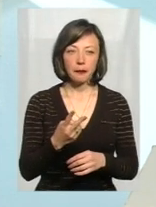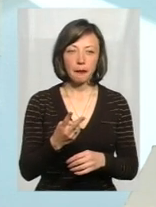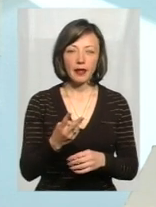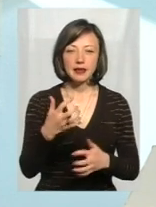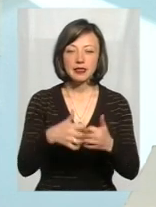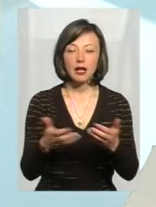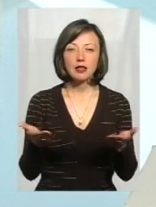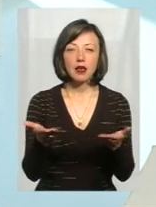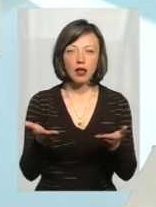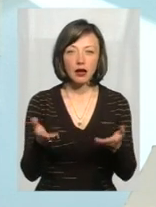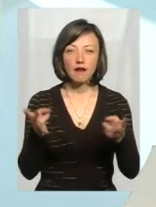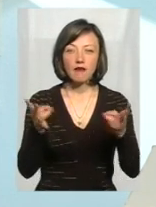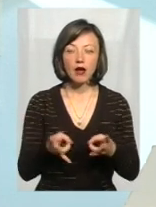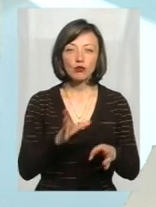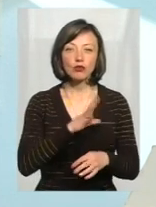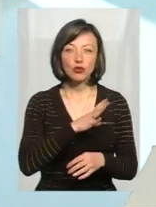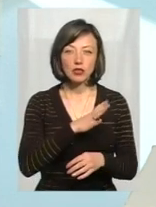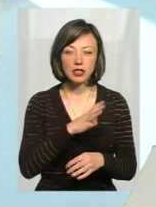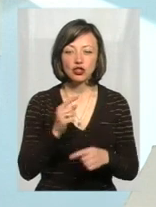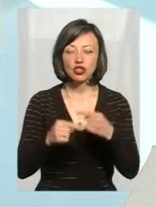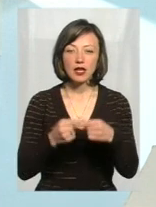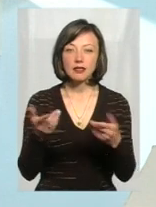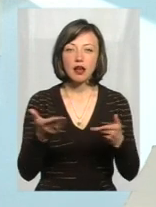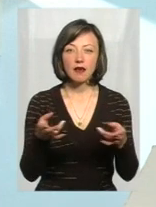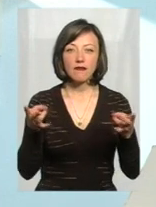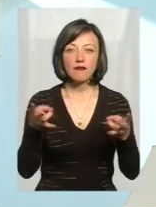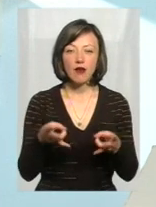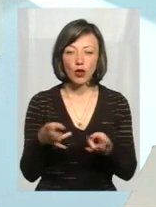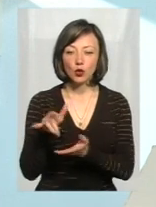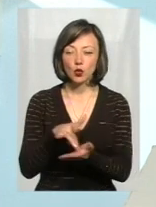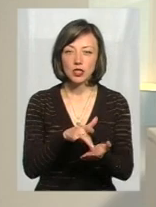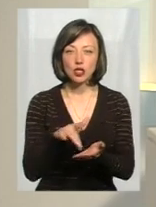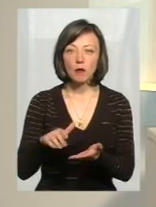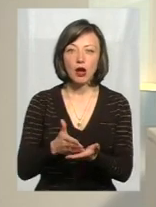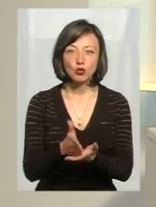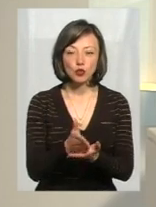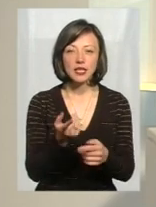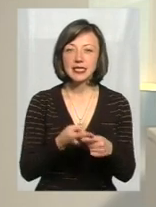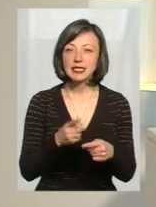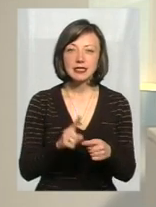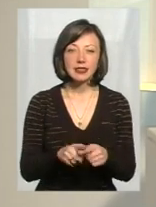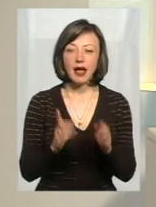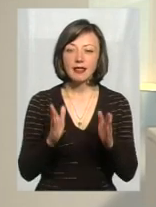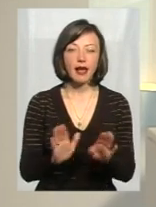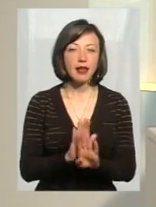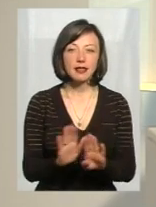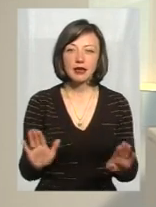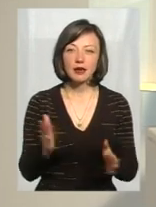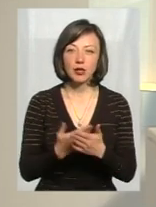серед яких варто бути, через які варто прокласти туристичні маршрути, це не тільки, скажімо,